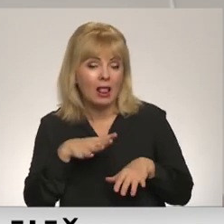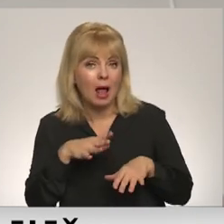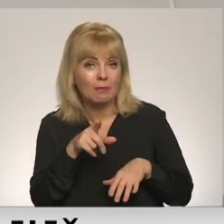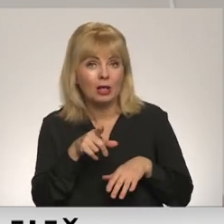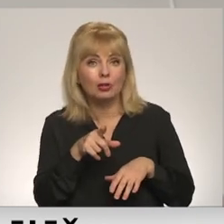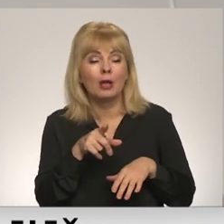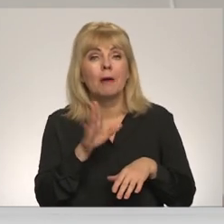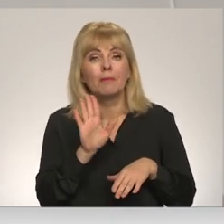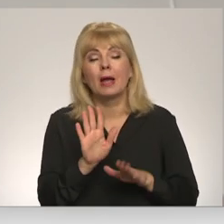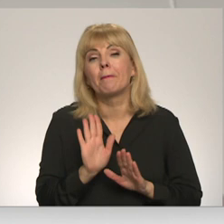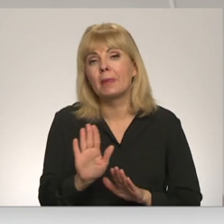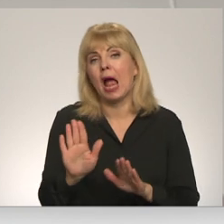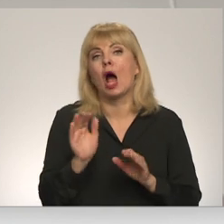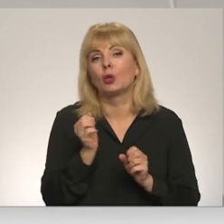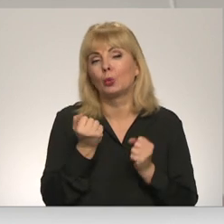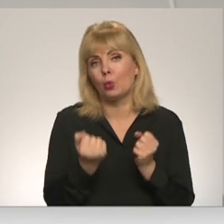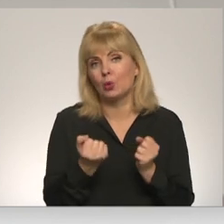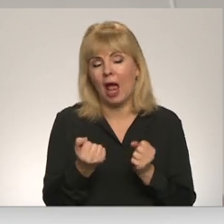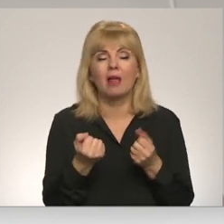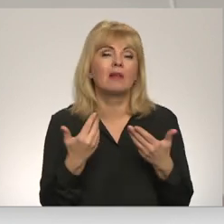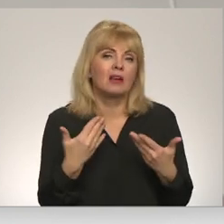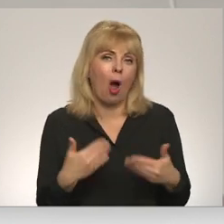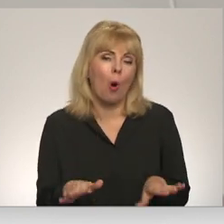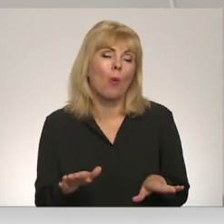kādu ilgāku laiku pieturēties pie tādām tādām